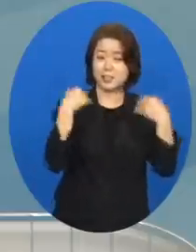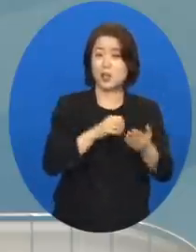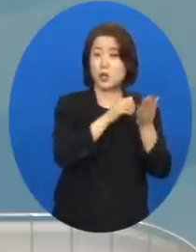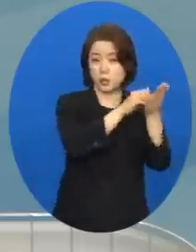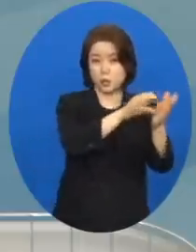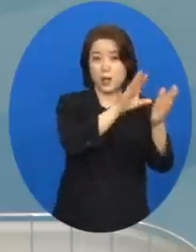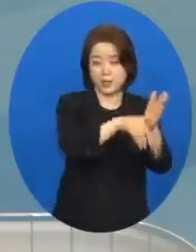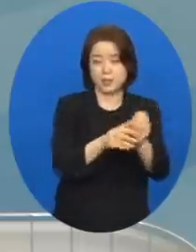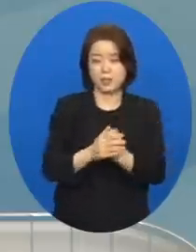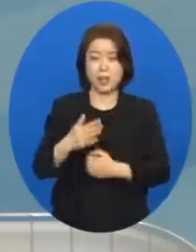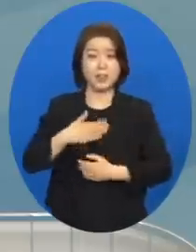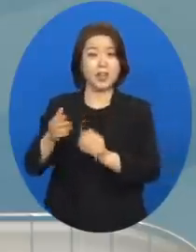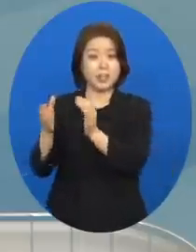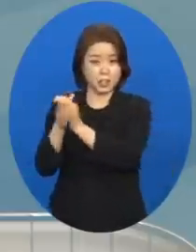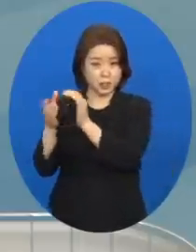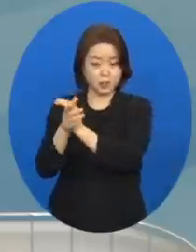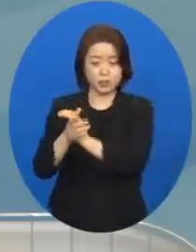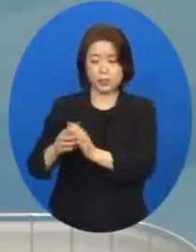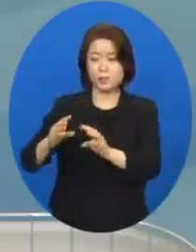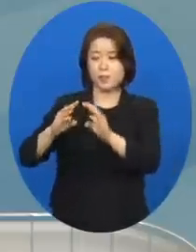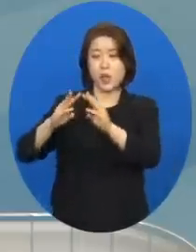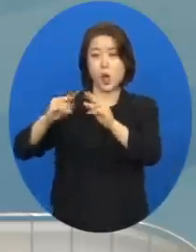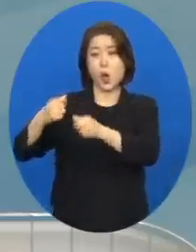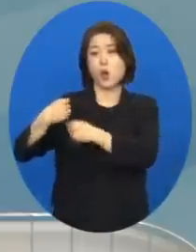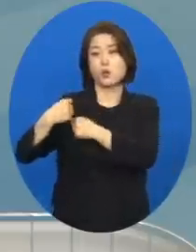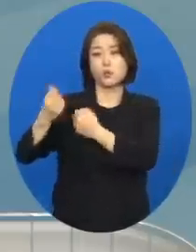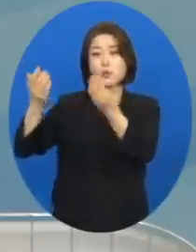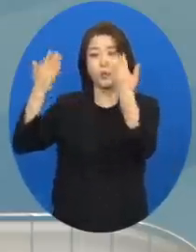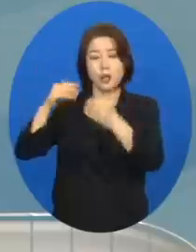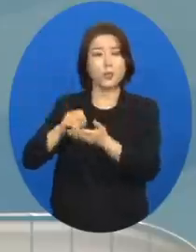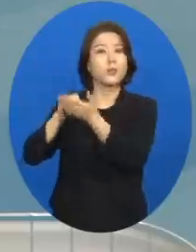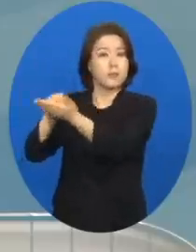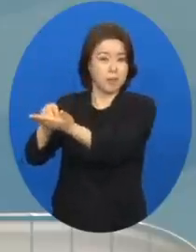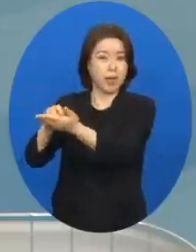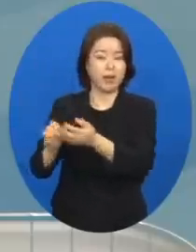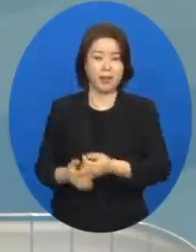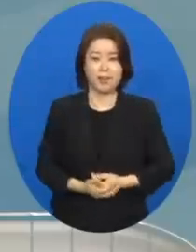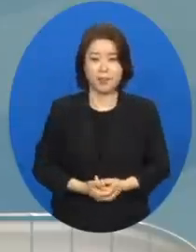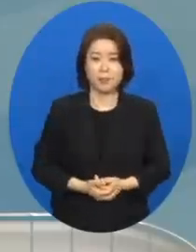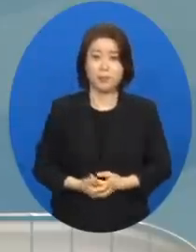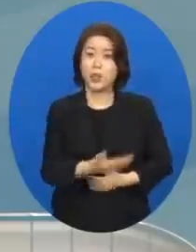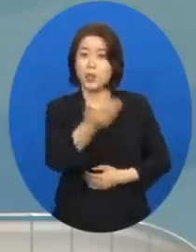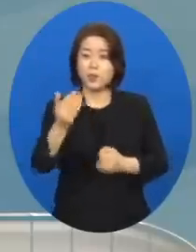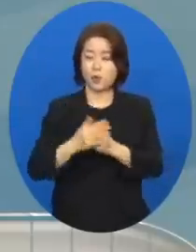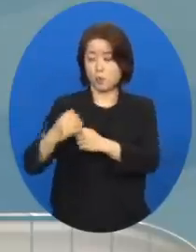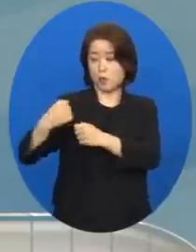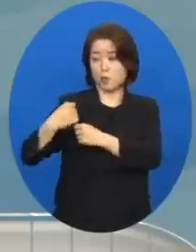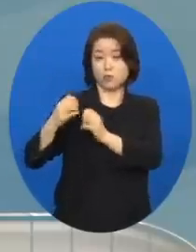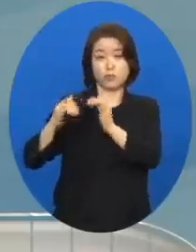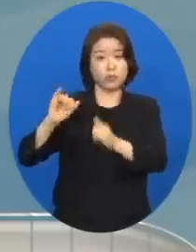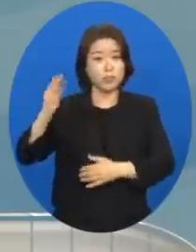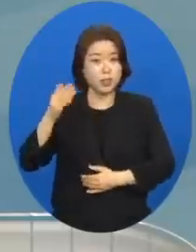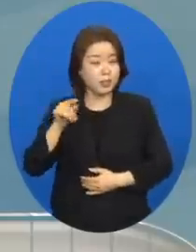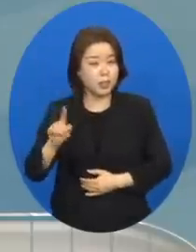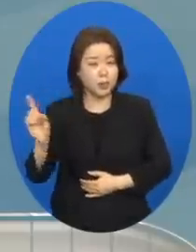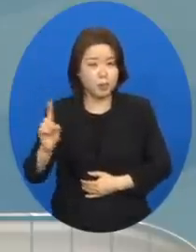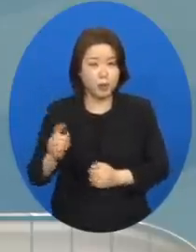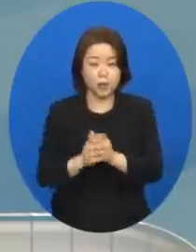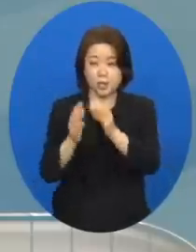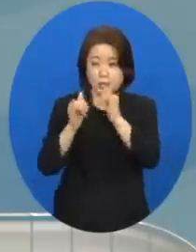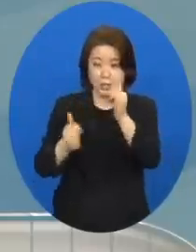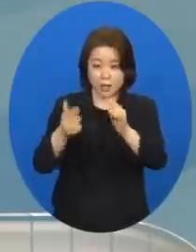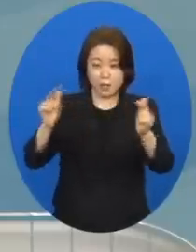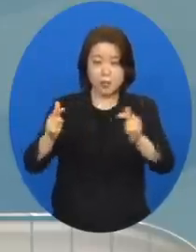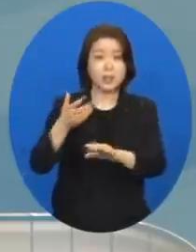저희 친구는 육군사관학교를 입학을 했어요. 여러분, 군인이 된다는 것은 사람에 따라서 다